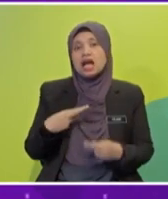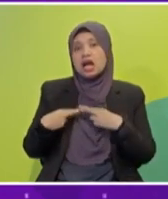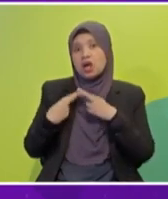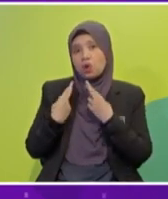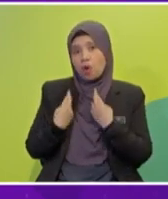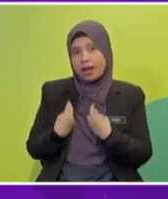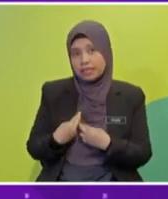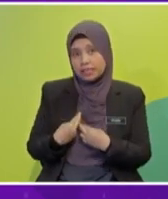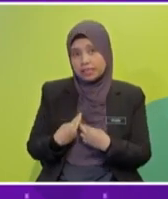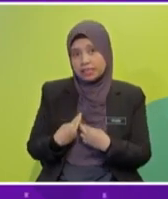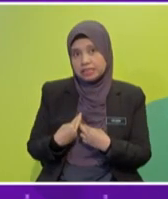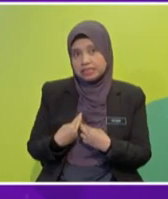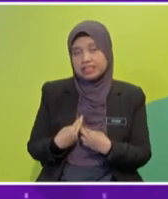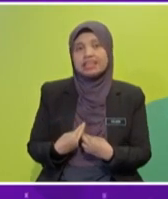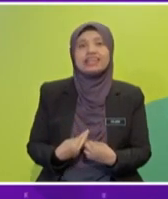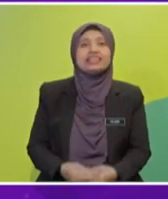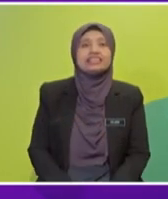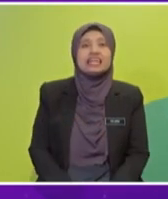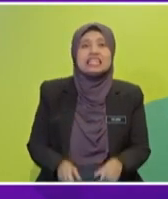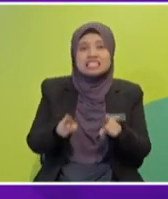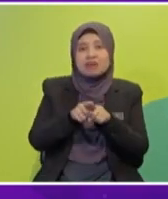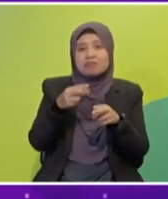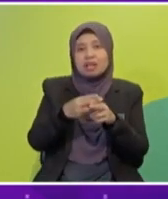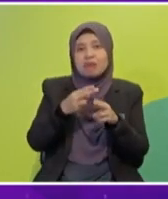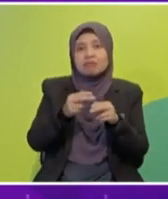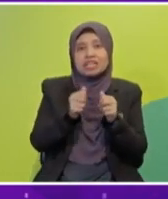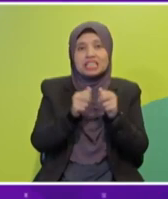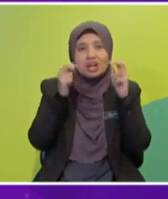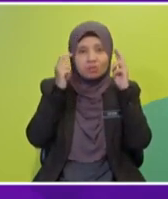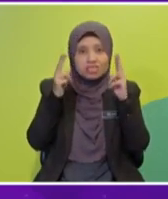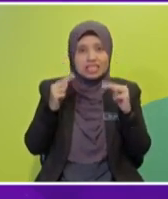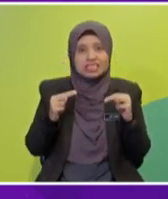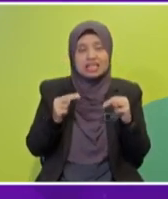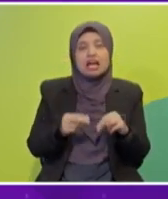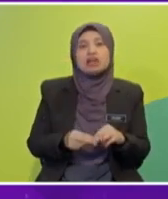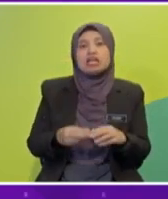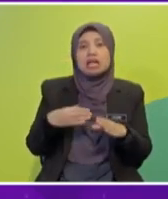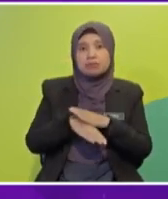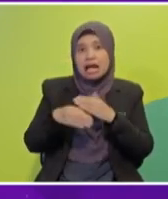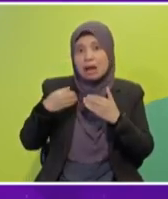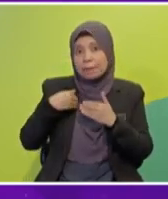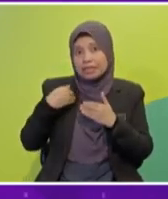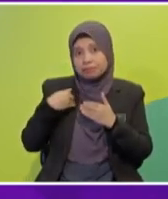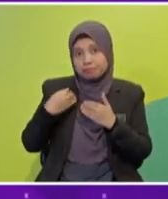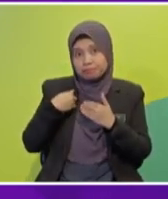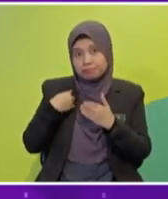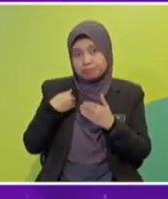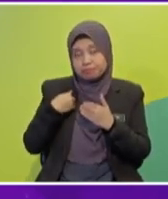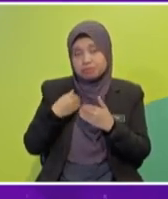Ini nama sebenar nama ustazah lah ni, kan? Okey. Okay. Sudut rohani dululah kita ambil, iaitu